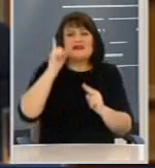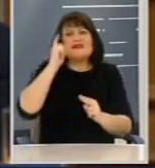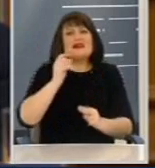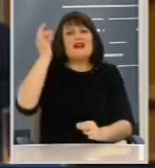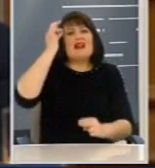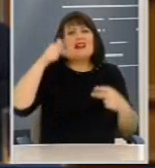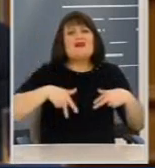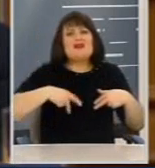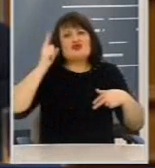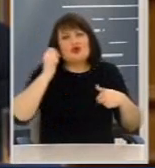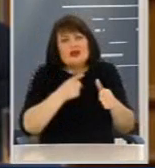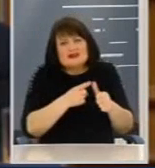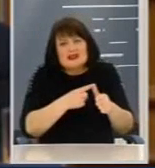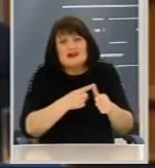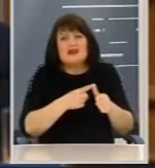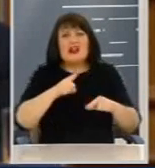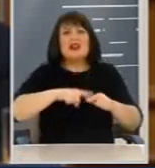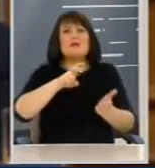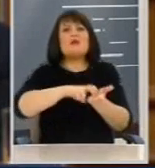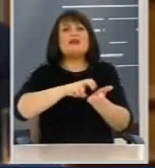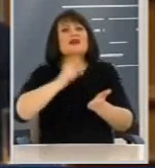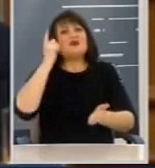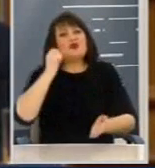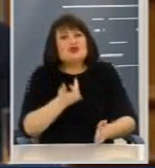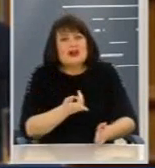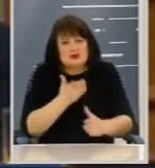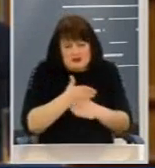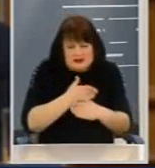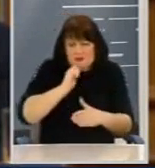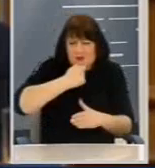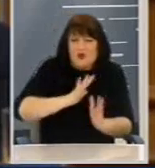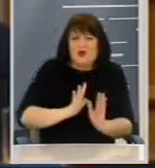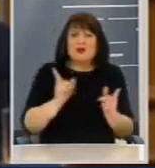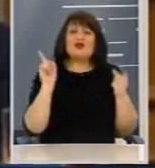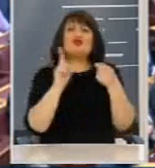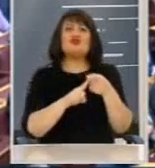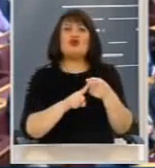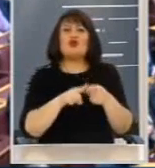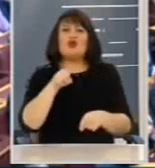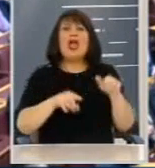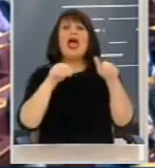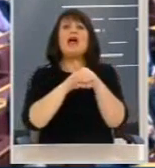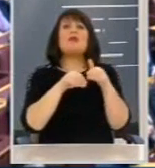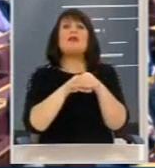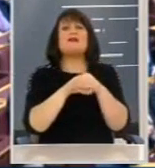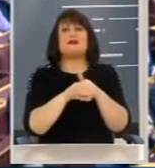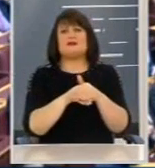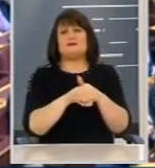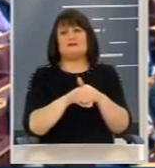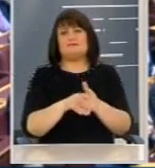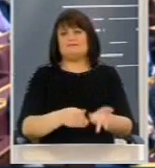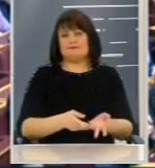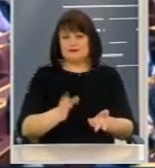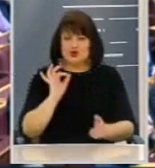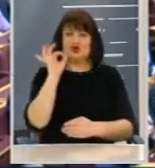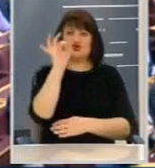κυβέρνηση, όταν είναι ενήμερη η ελληνική πρεσβεία, με στόχο να συναντήσω κάποιους επενδυτές.